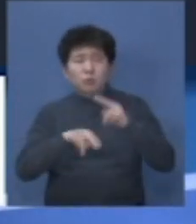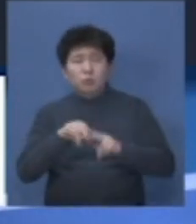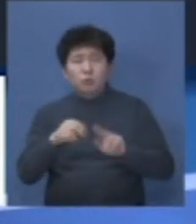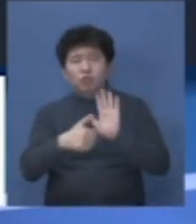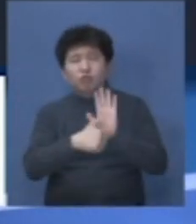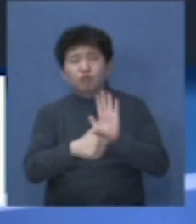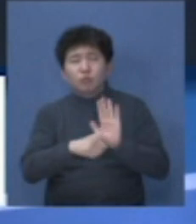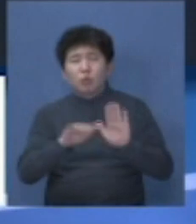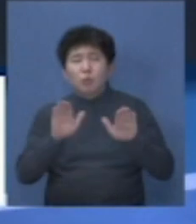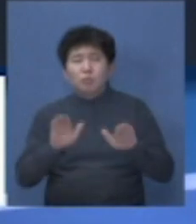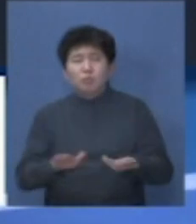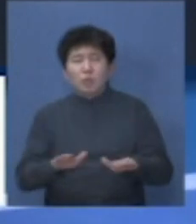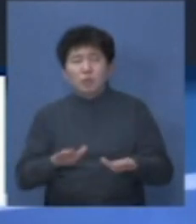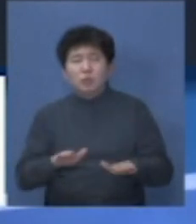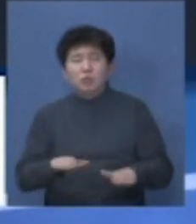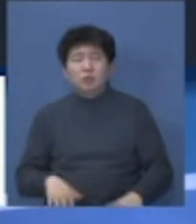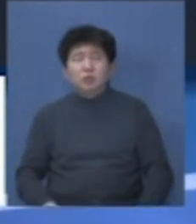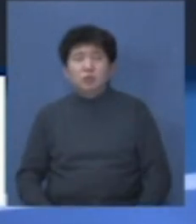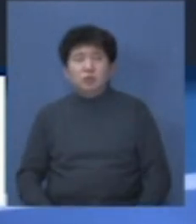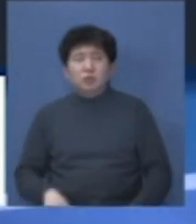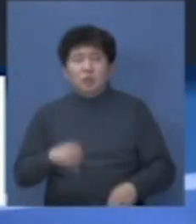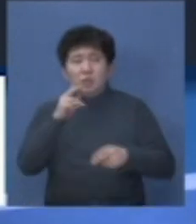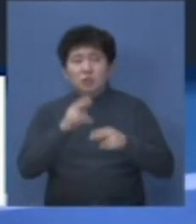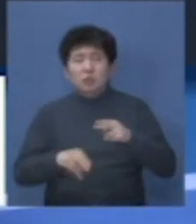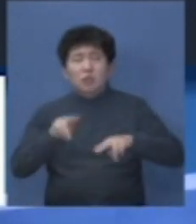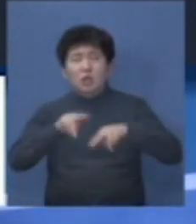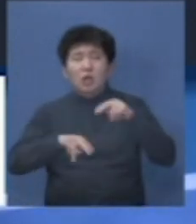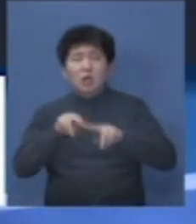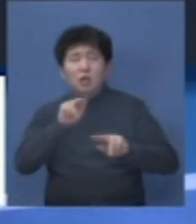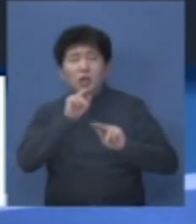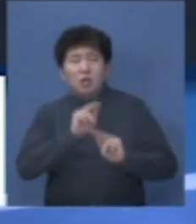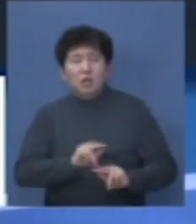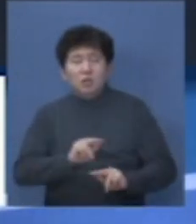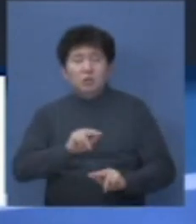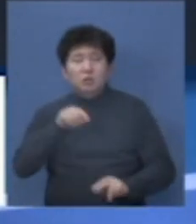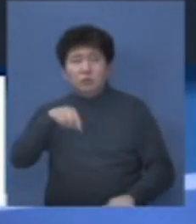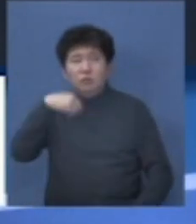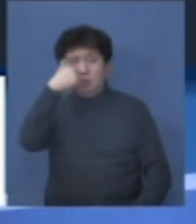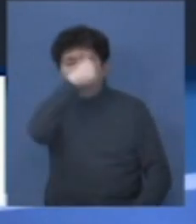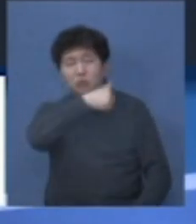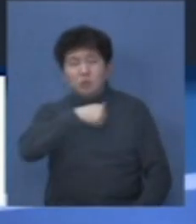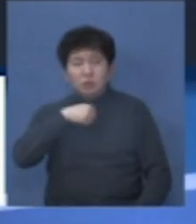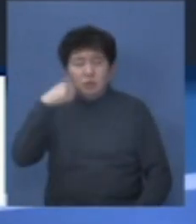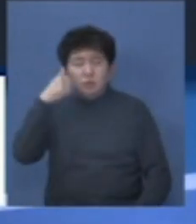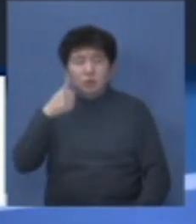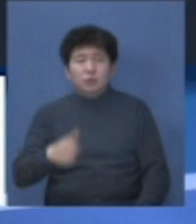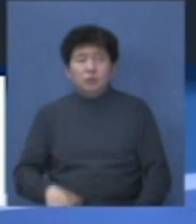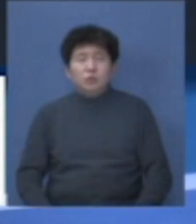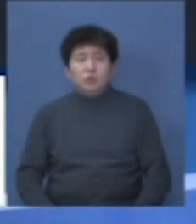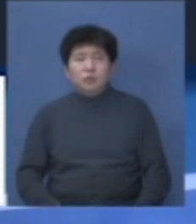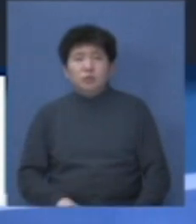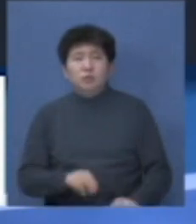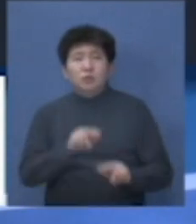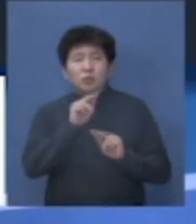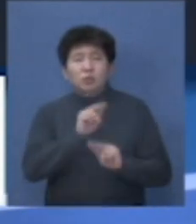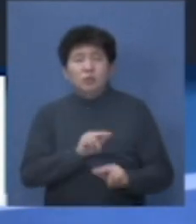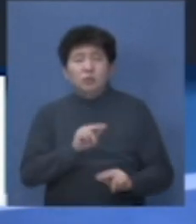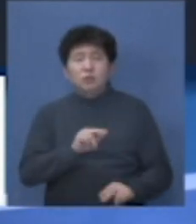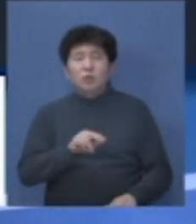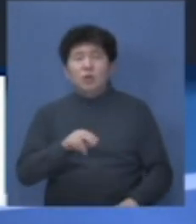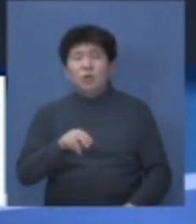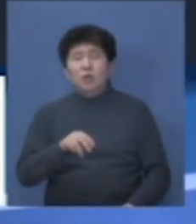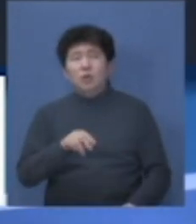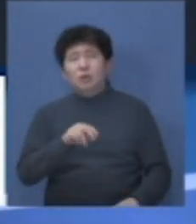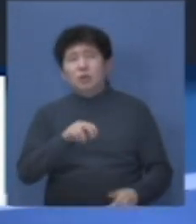обучения завершение строительных работ запланировано в этом году Кроме того Ермек кушербаев ознакомился с работой риддерский